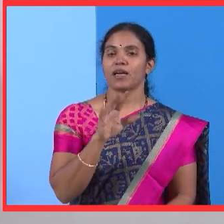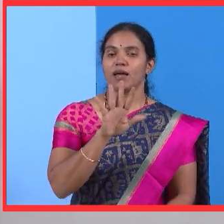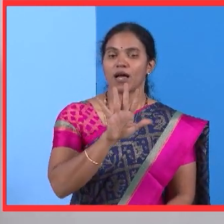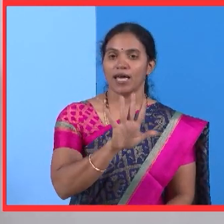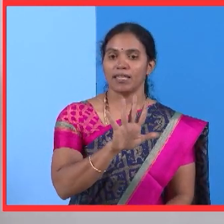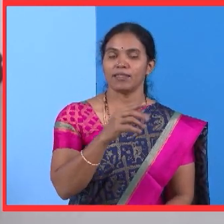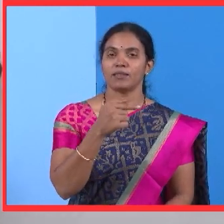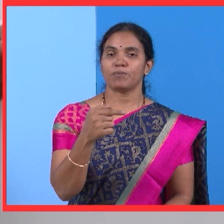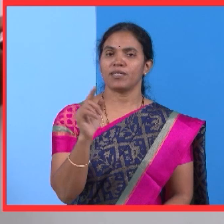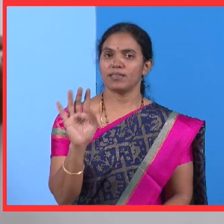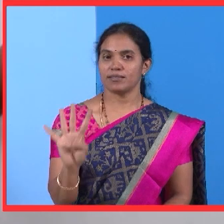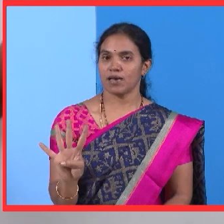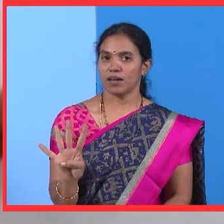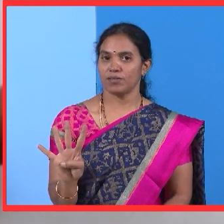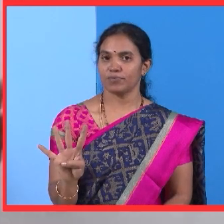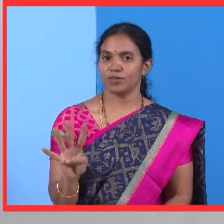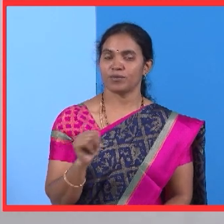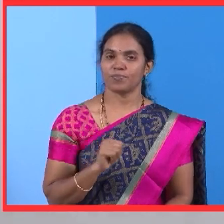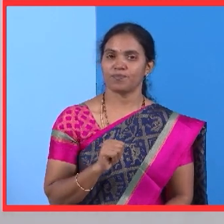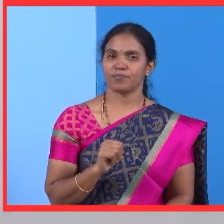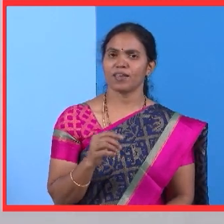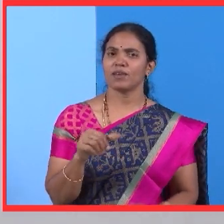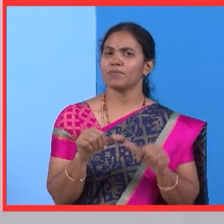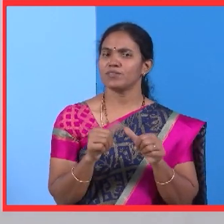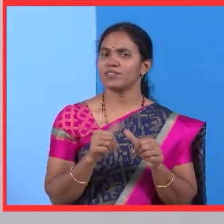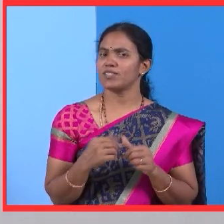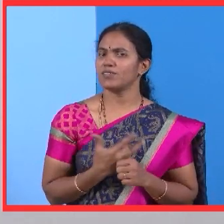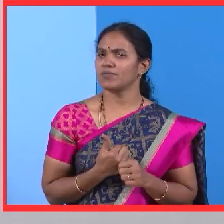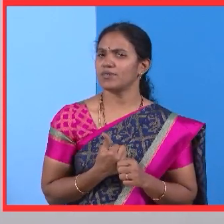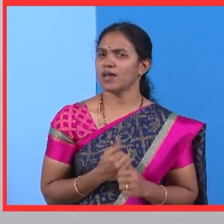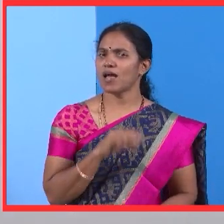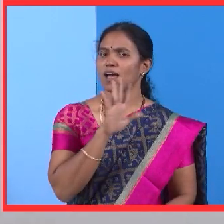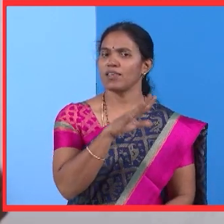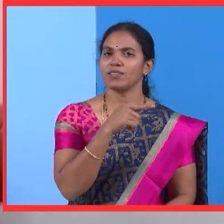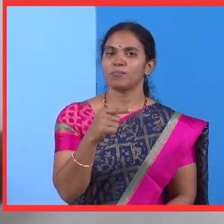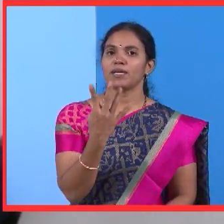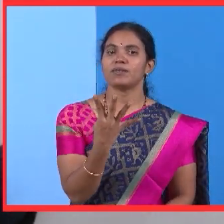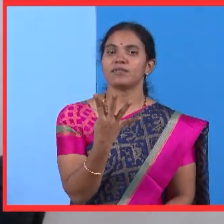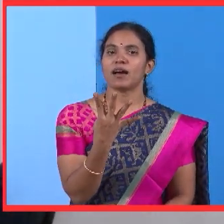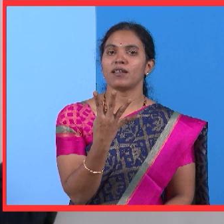மைனஸ் 4 தட் இஸ் ஈக்குவல் டு சி ஆஃப் 5 மைனஸ் 4 1